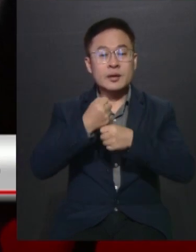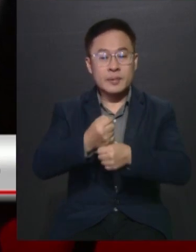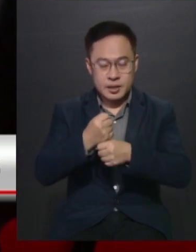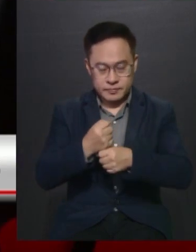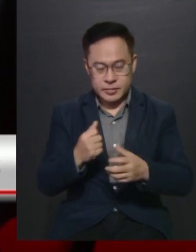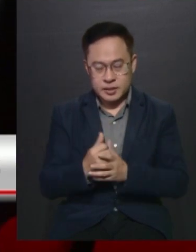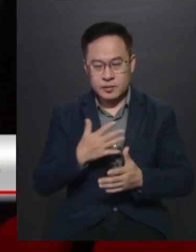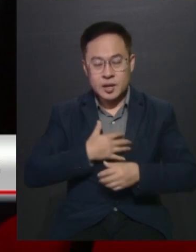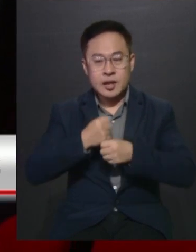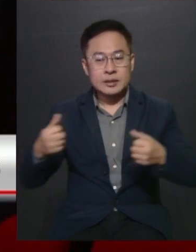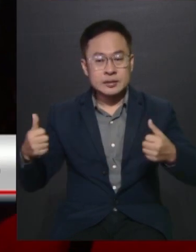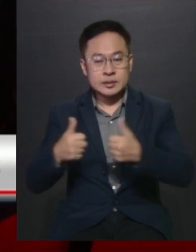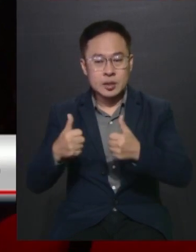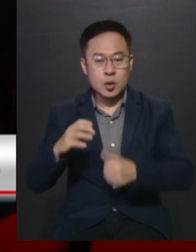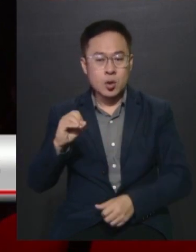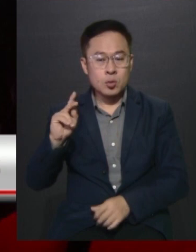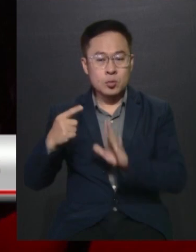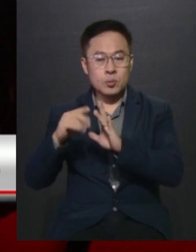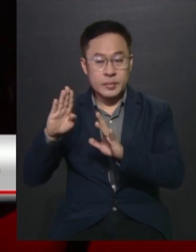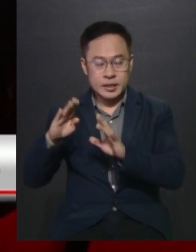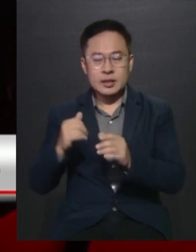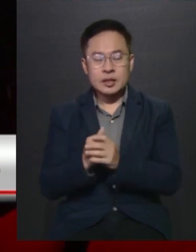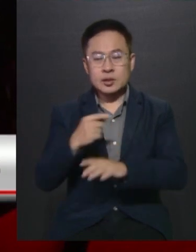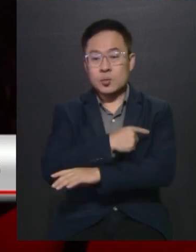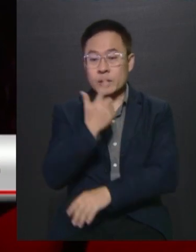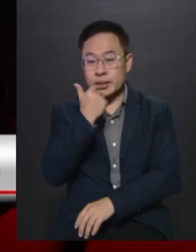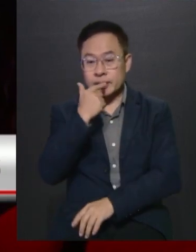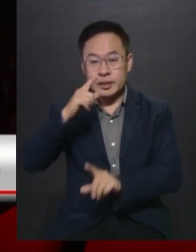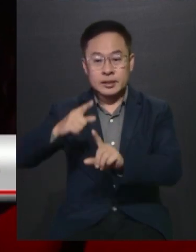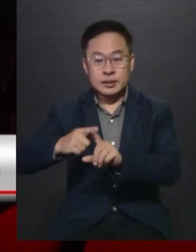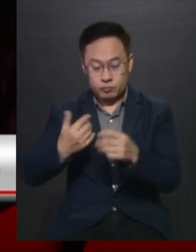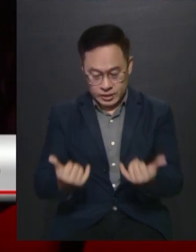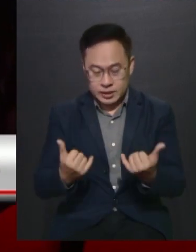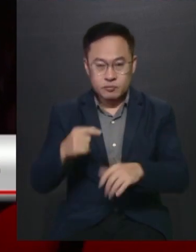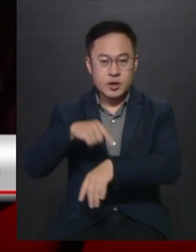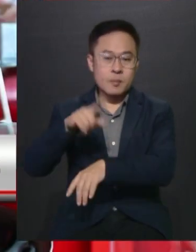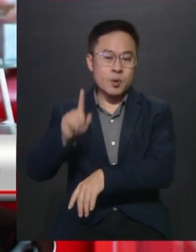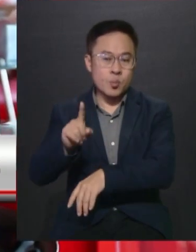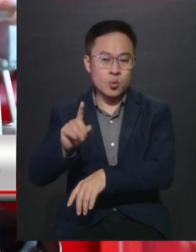ต้อนรับการมาเยือนของวิเซลโกเบจ่าฝูงในวันอาทิตย์ที่12หรือว่าวันนี้เวลาบ่ายโม